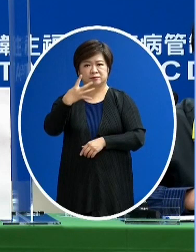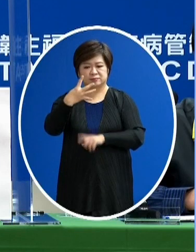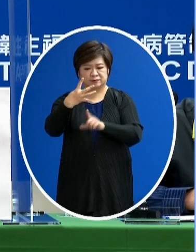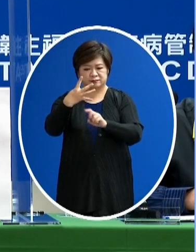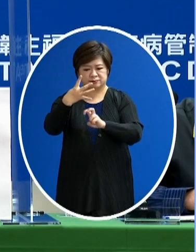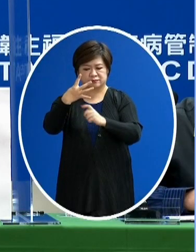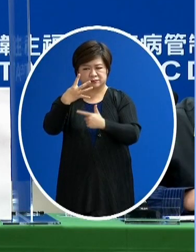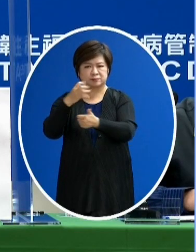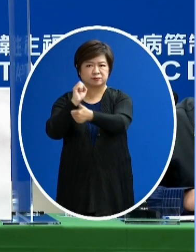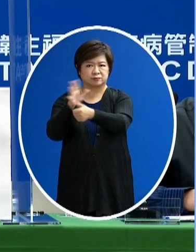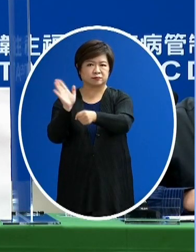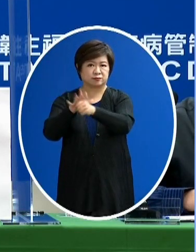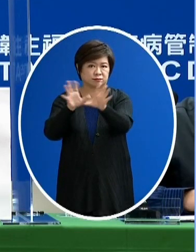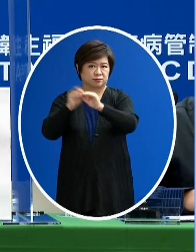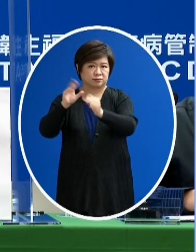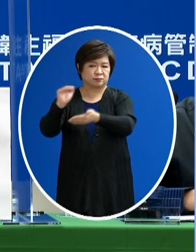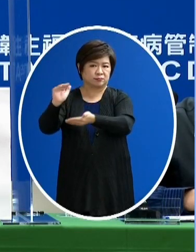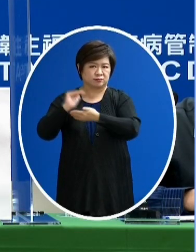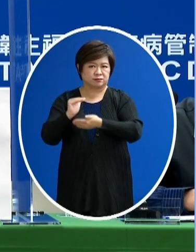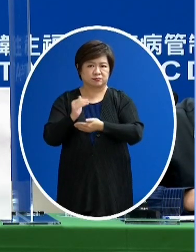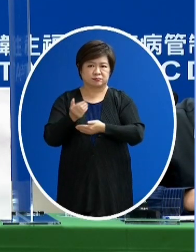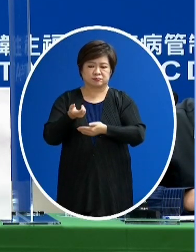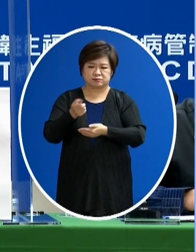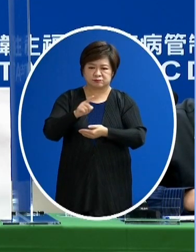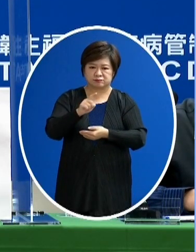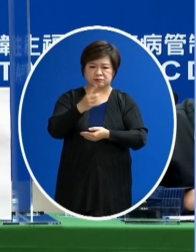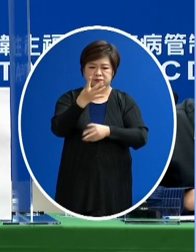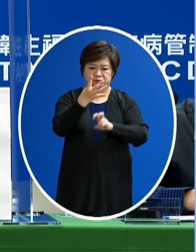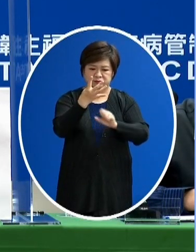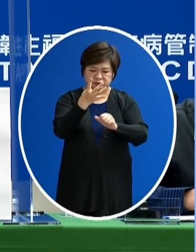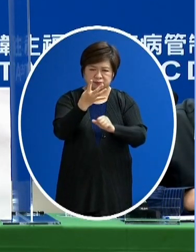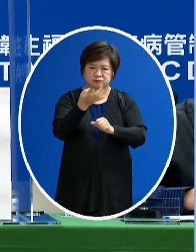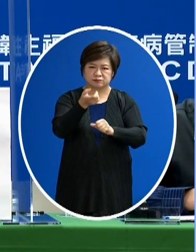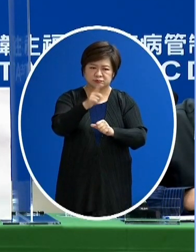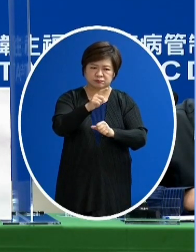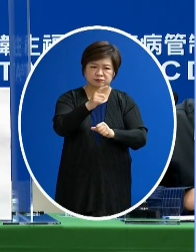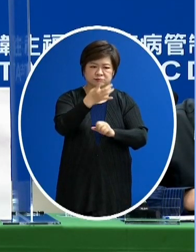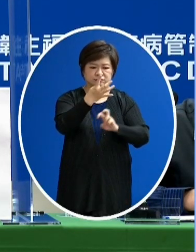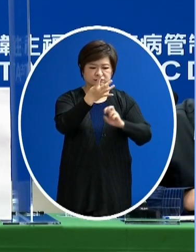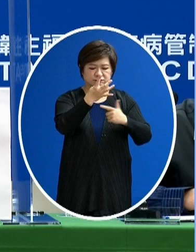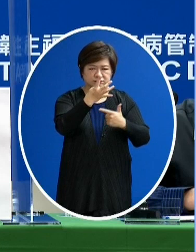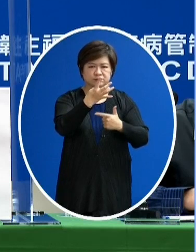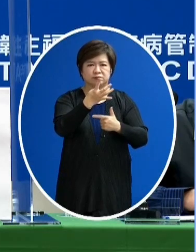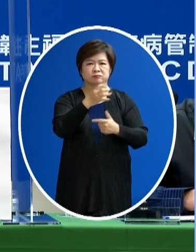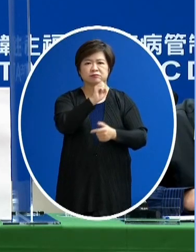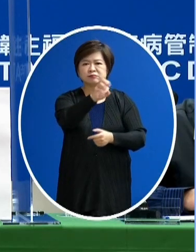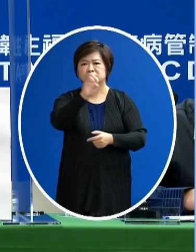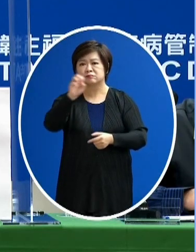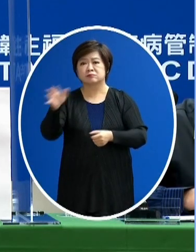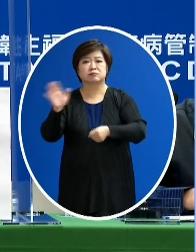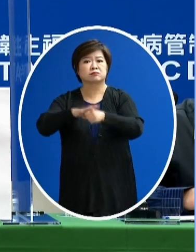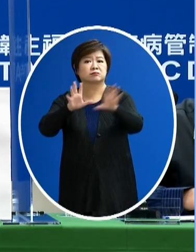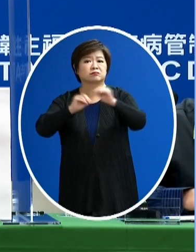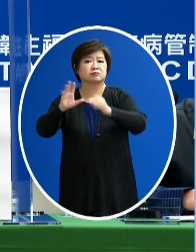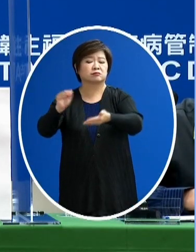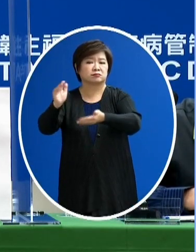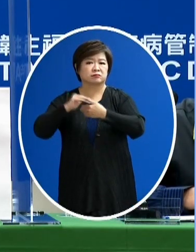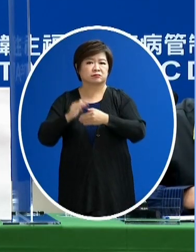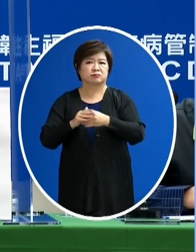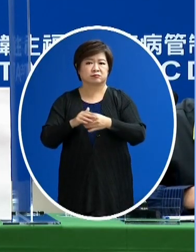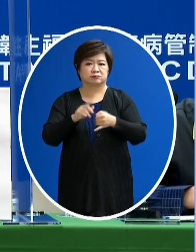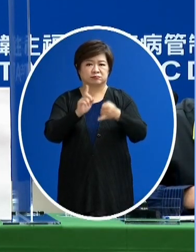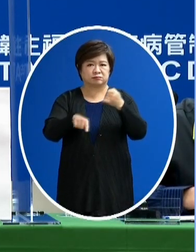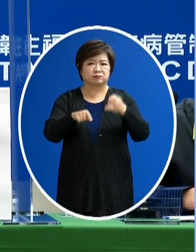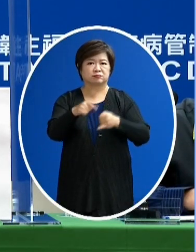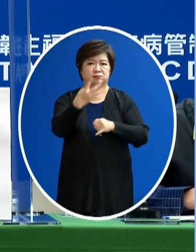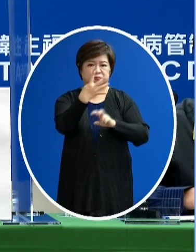能被陈时中架空，故意不让他知道。那说谎吗？我觉得他不质疑，基本上